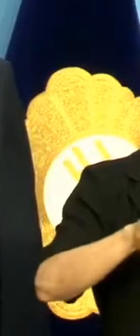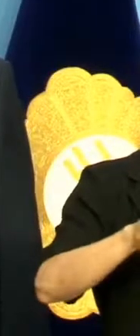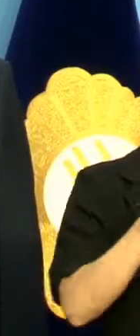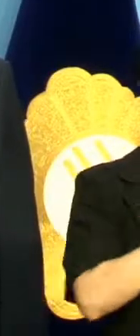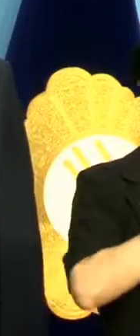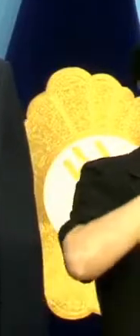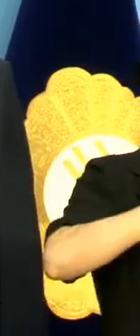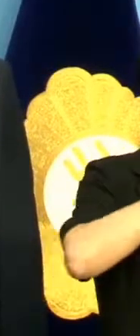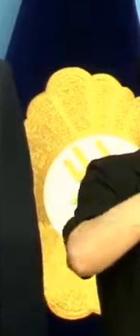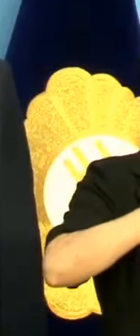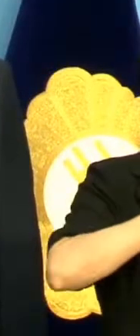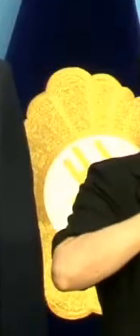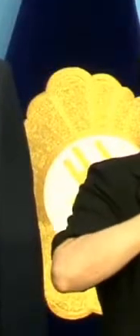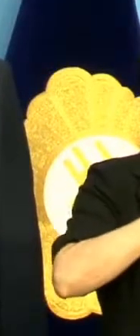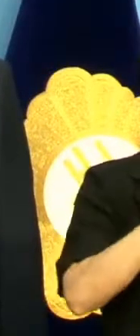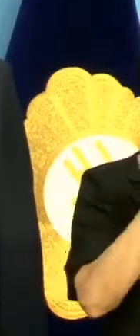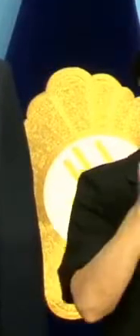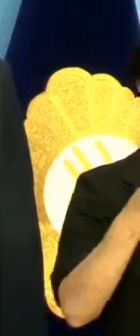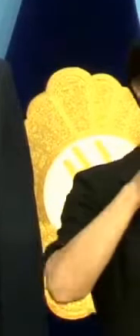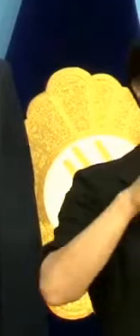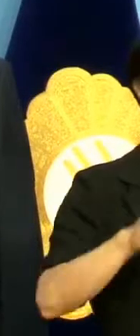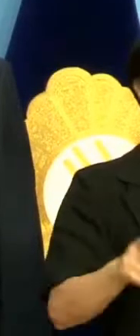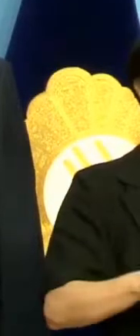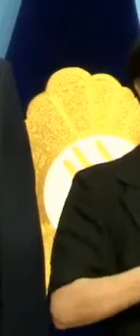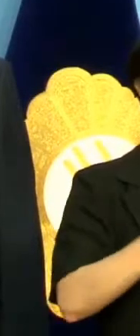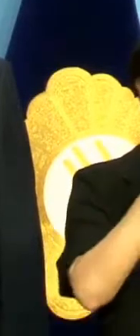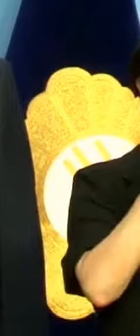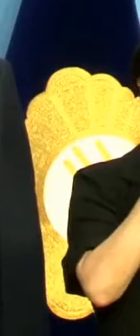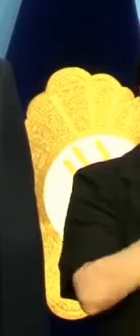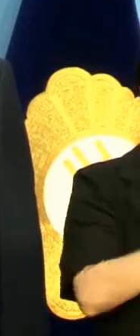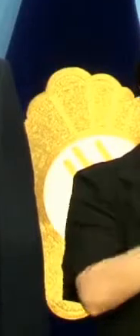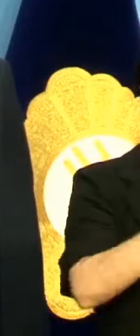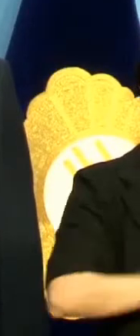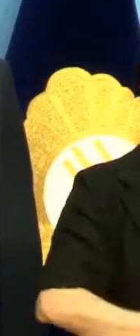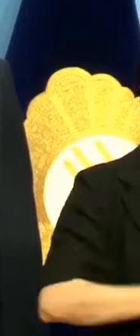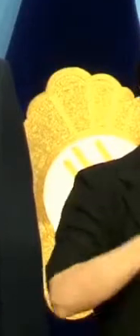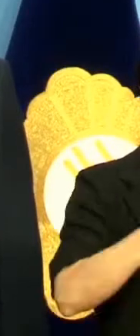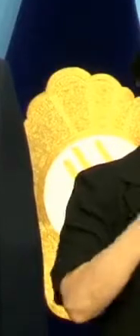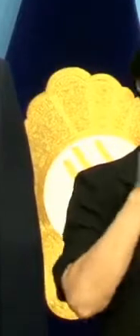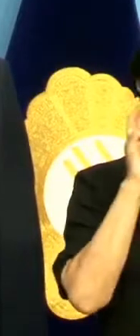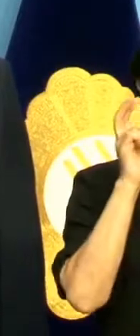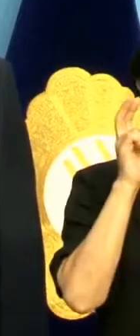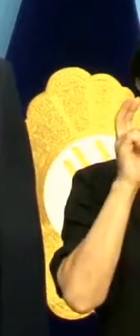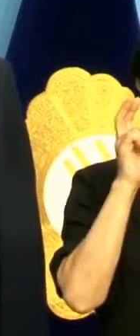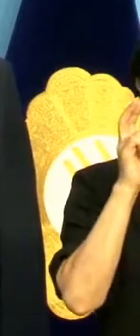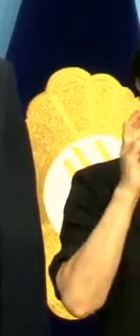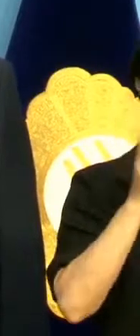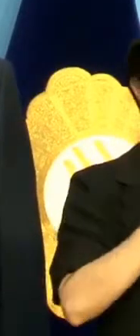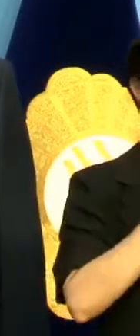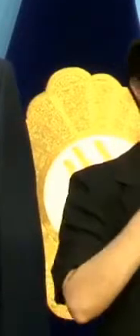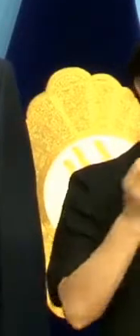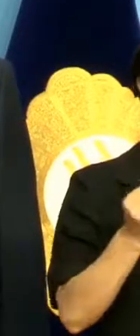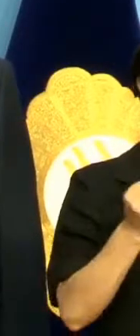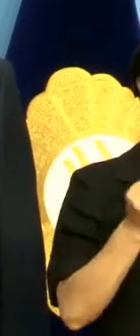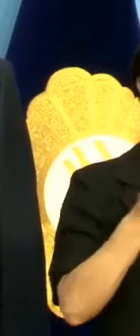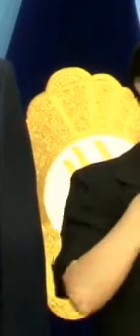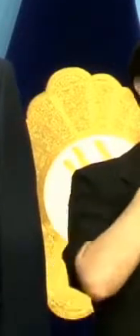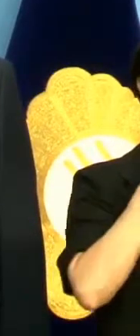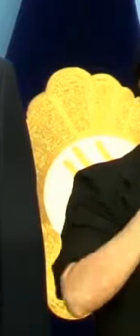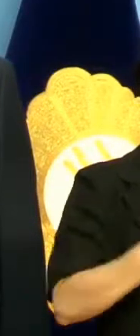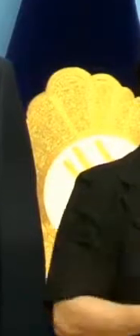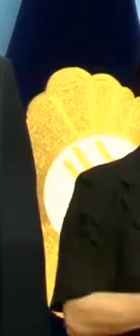운영하는 주 이스터 홀딩스의 헐 감 배 각해서 이 회사들이 대해 수백억원의 구 원의 손해를 야기한